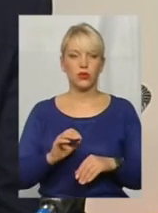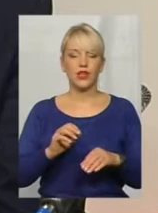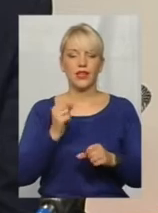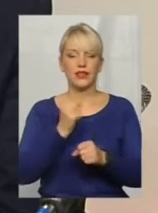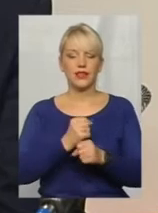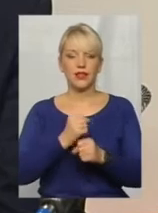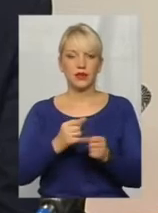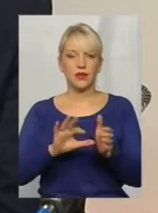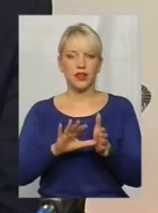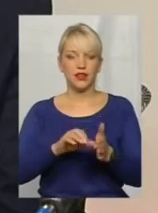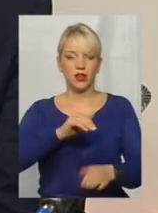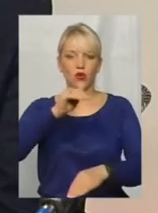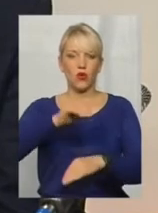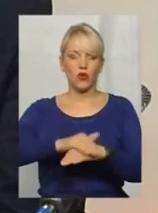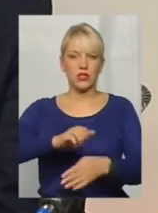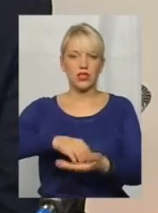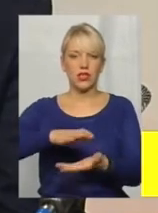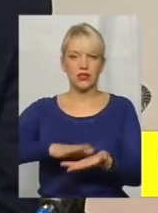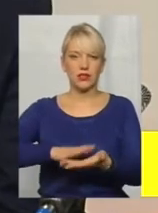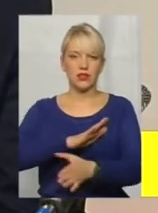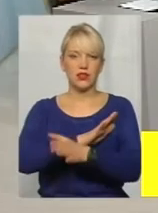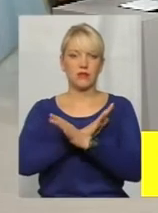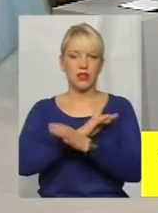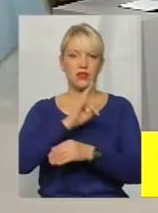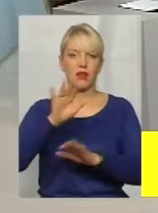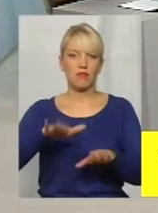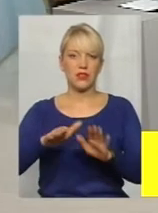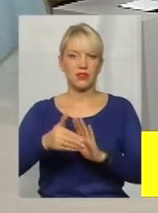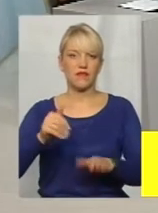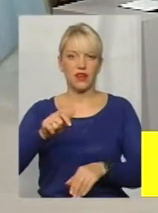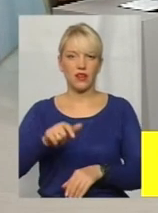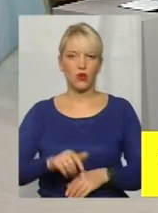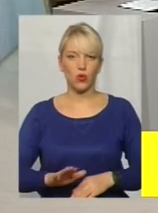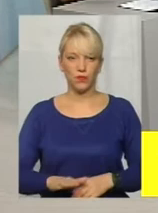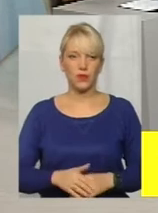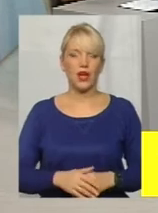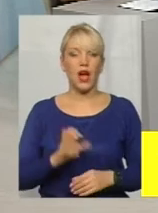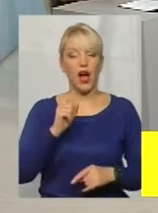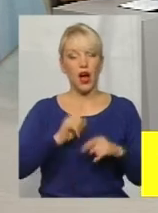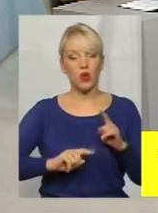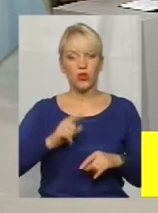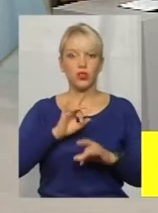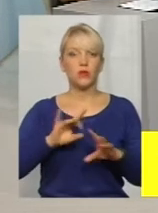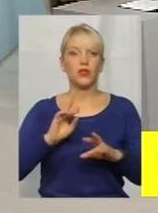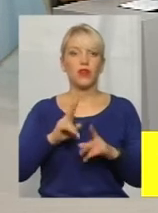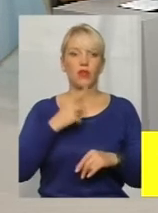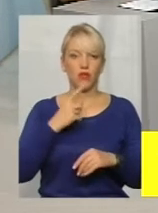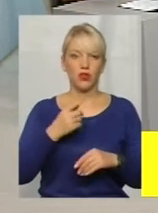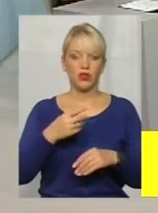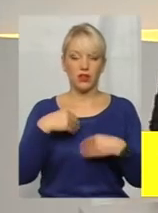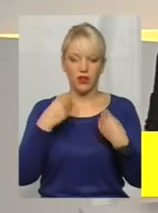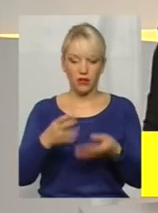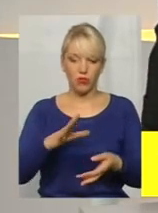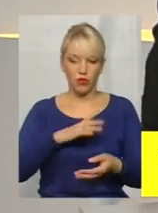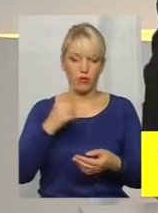смерті на місці виклику. Добре, а як пояснюється той момент? От родичі говорять, що вони все ж таки надавали першу допомогу,